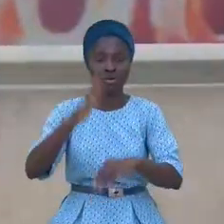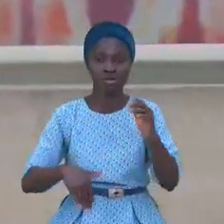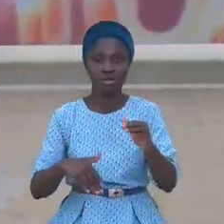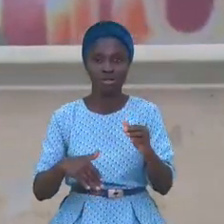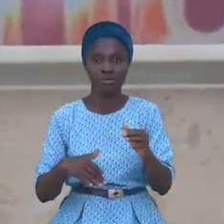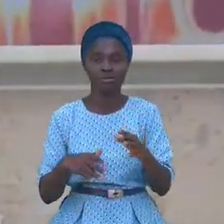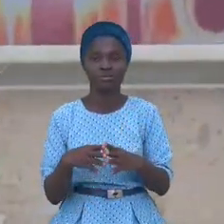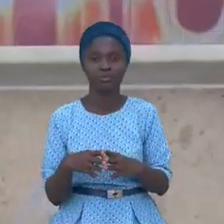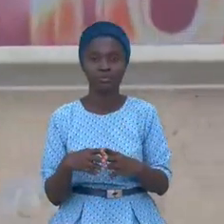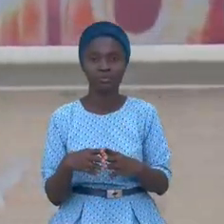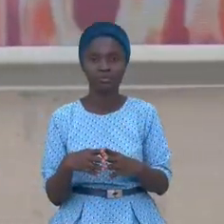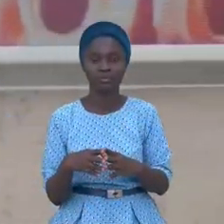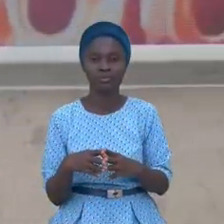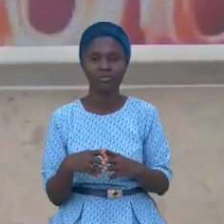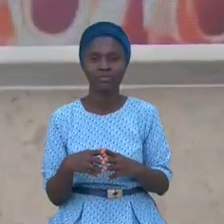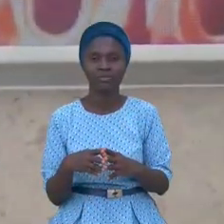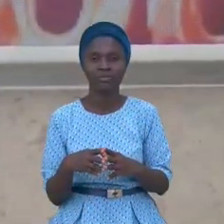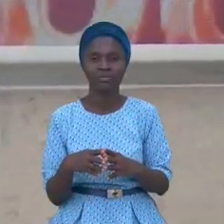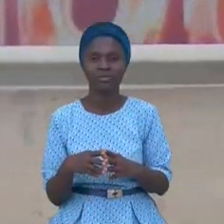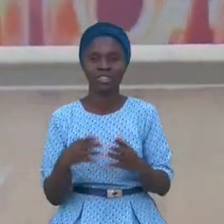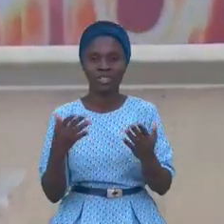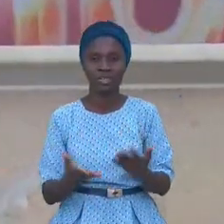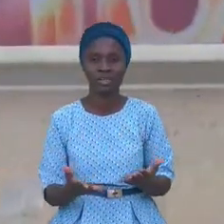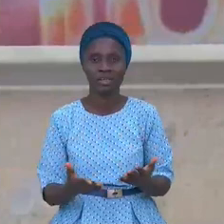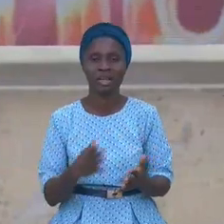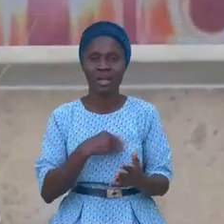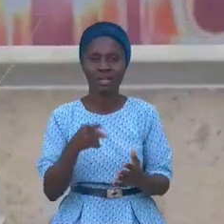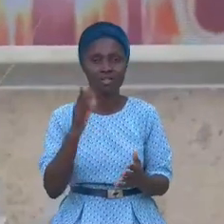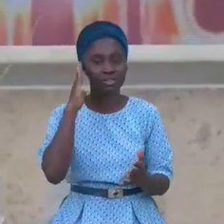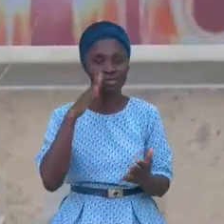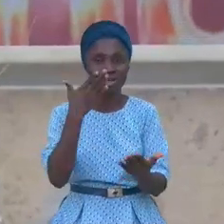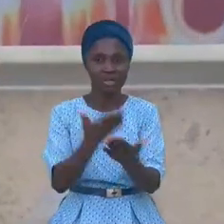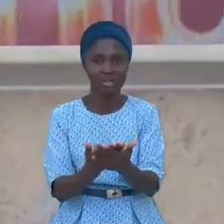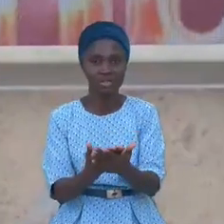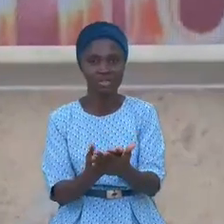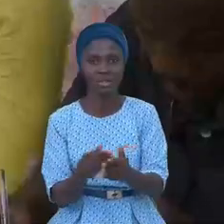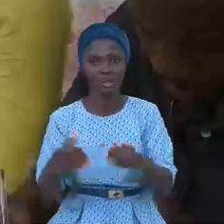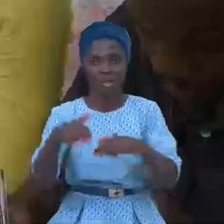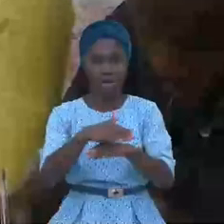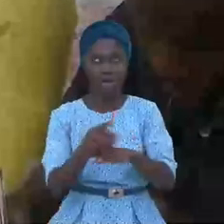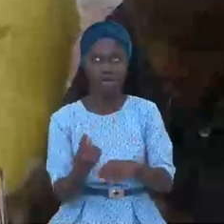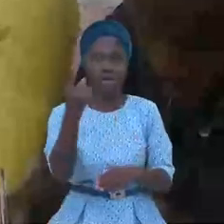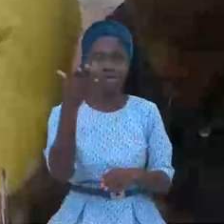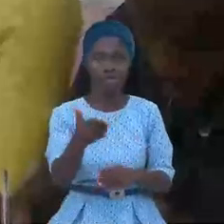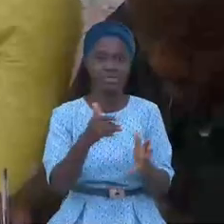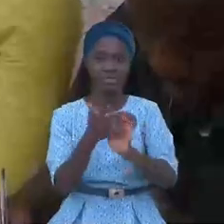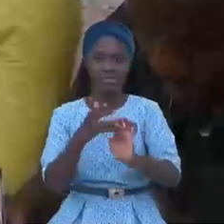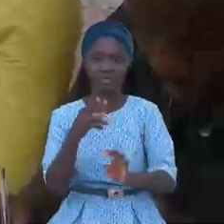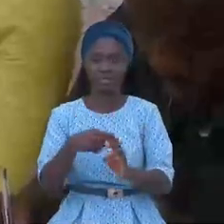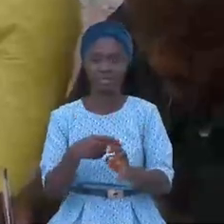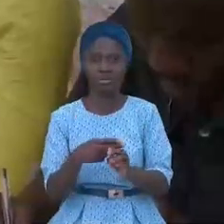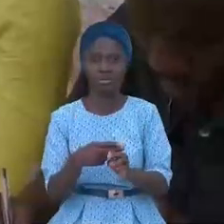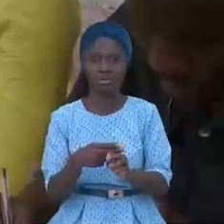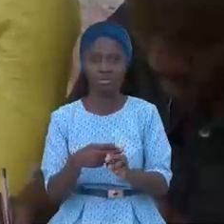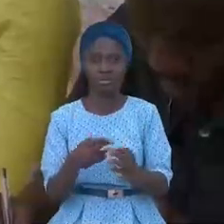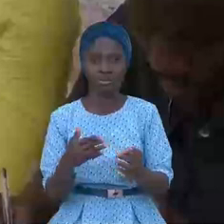Ce zèle utile, tu as commencé ici et tu arriveras au sommet là-bas au nom de Jésus. Voyons